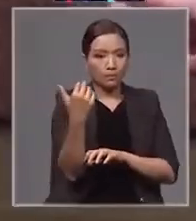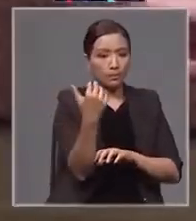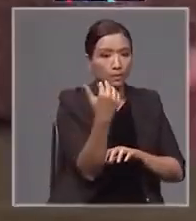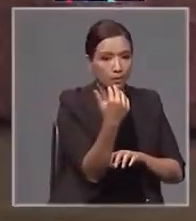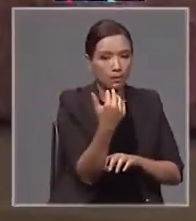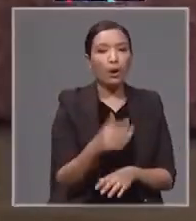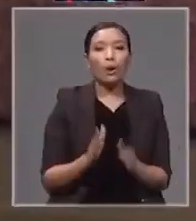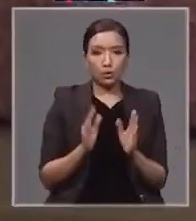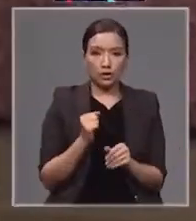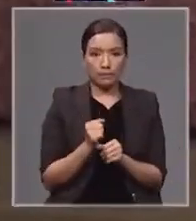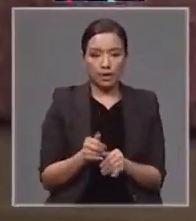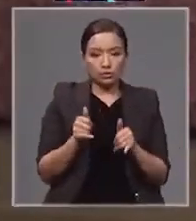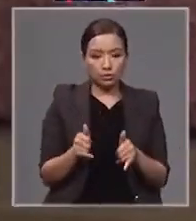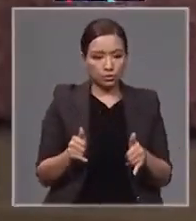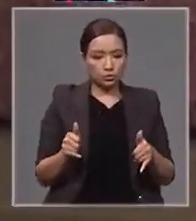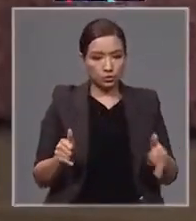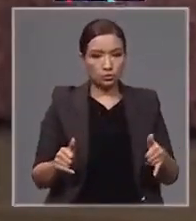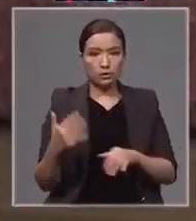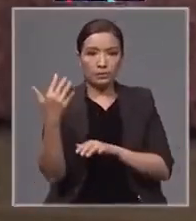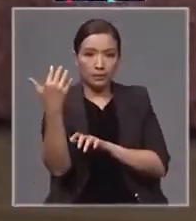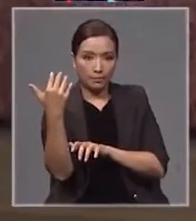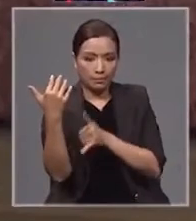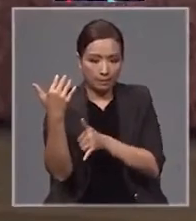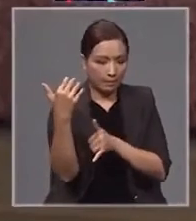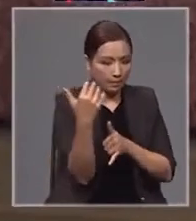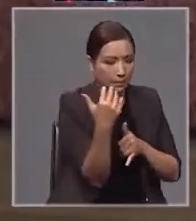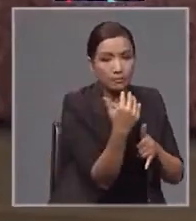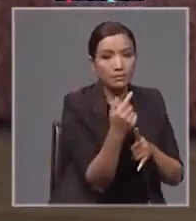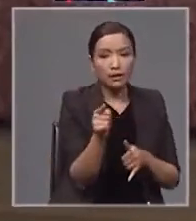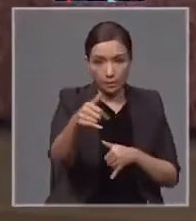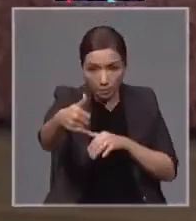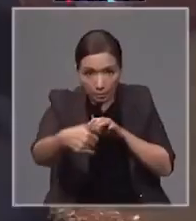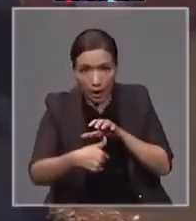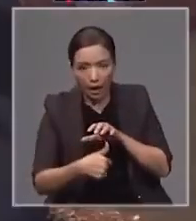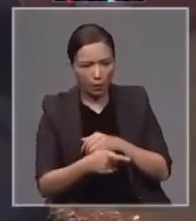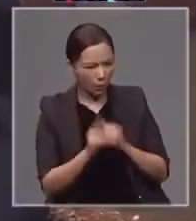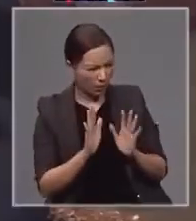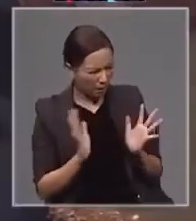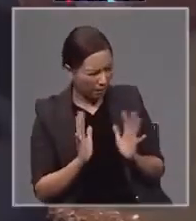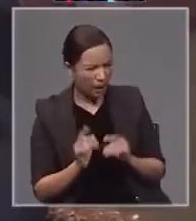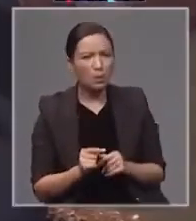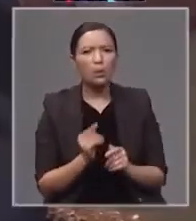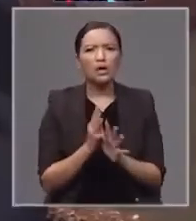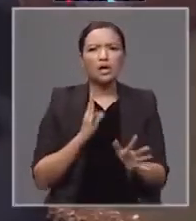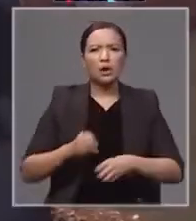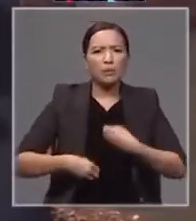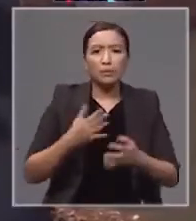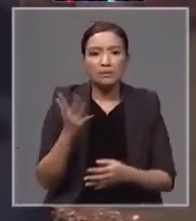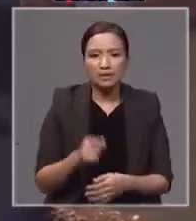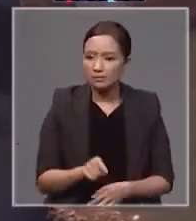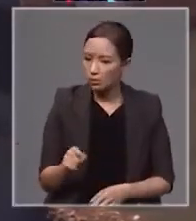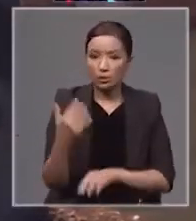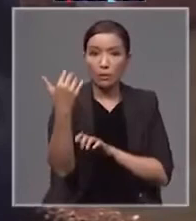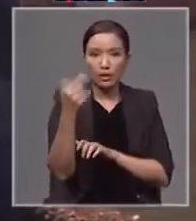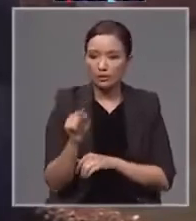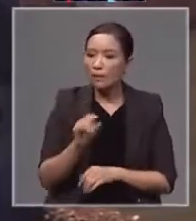ำเครื่องเลย ครับ ท่านมาปั๊บแล้วก็ท่านคิดว่าโหคนในห้องมันเยอะสงสัยไม่มีคิวพูดท่านตรงนั้นได้เล